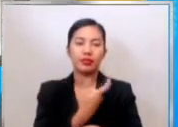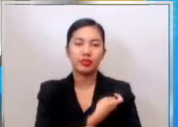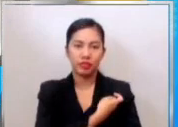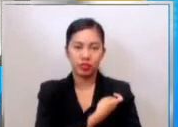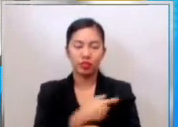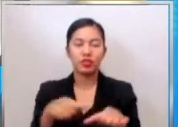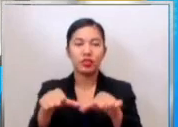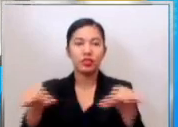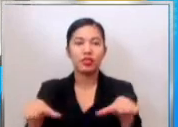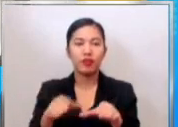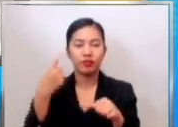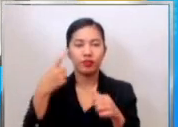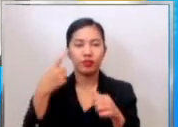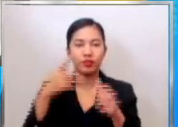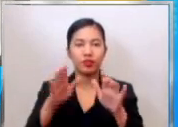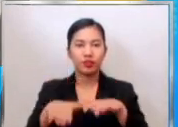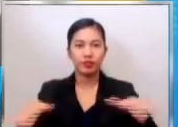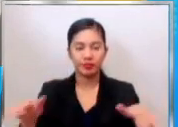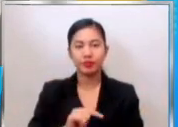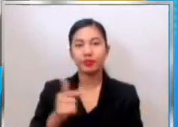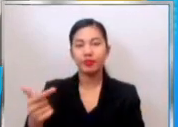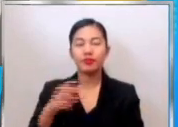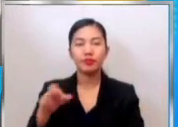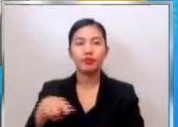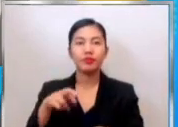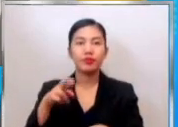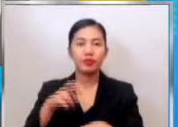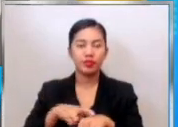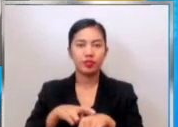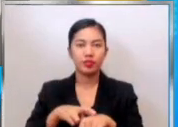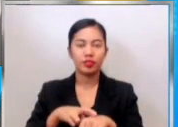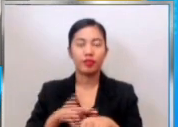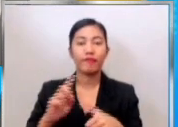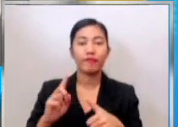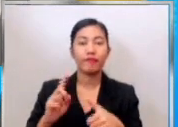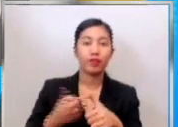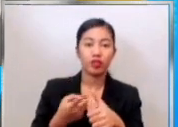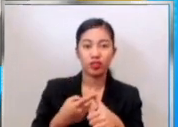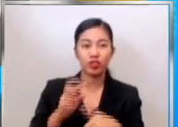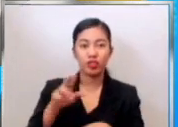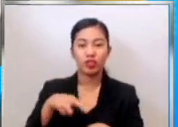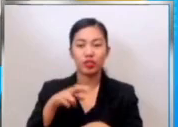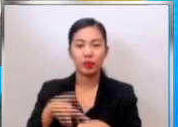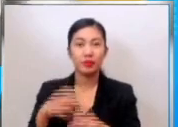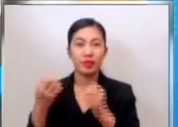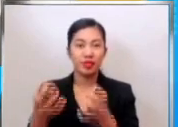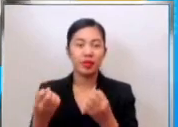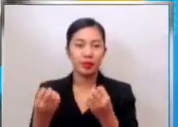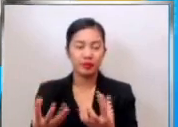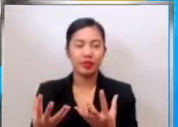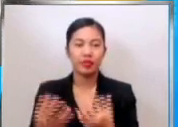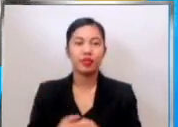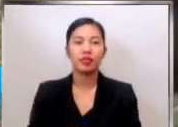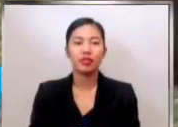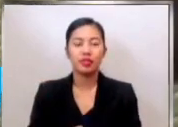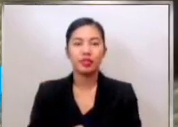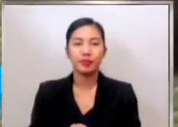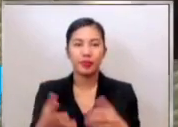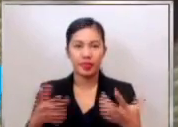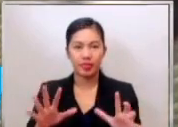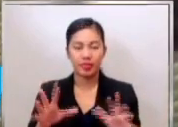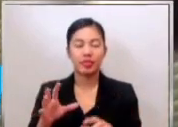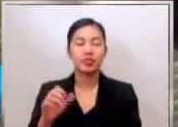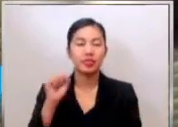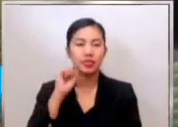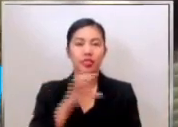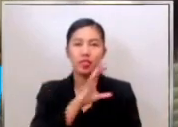pang mga rehiyon sa phase 3. Uunahin ang mga rehiyong mataas ng vaccination coverage sa senior citizens. As of October 20,